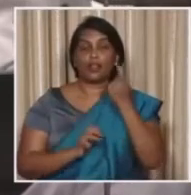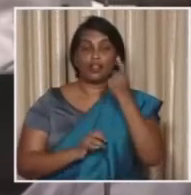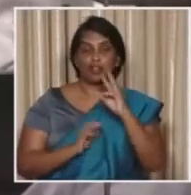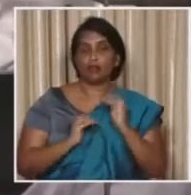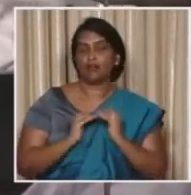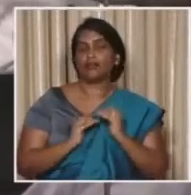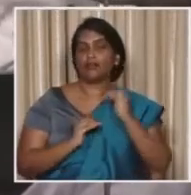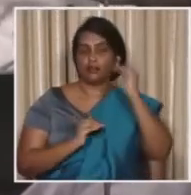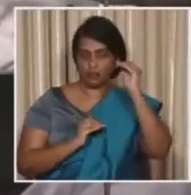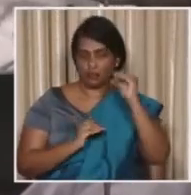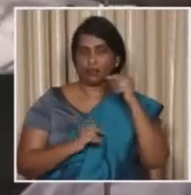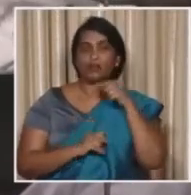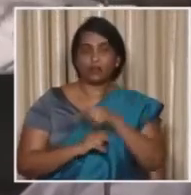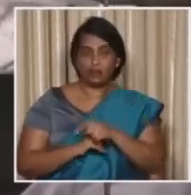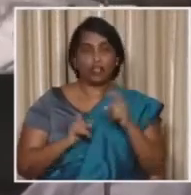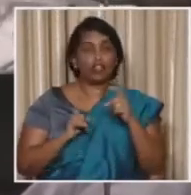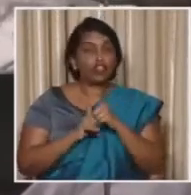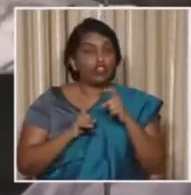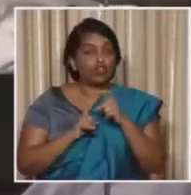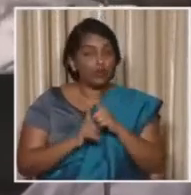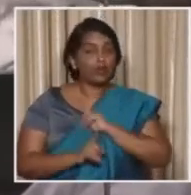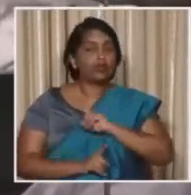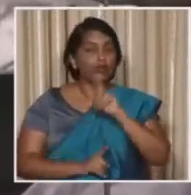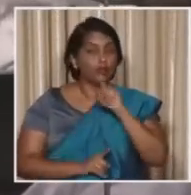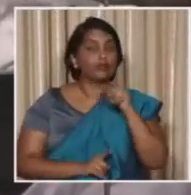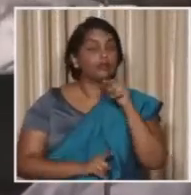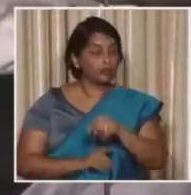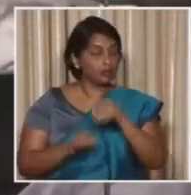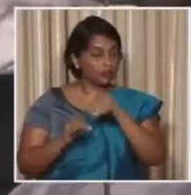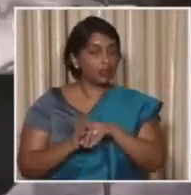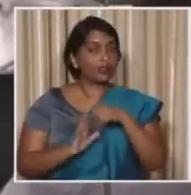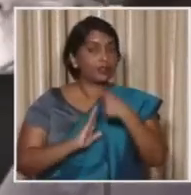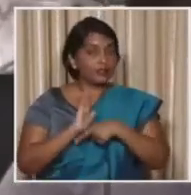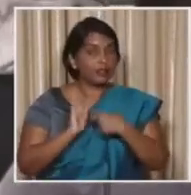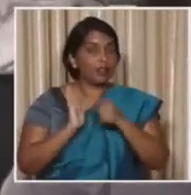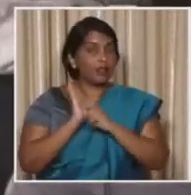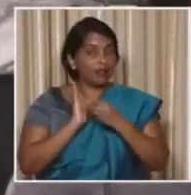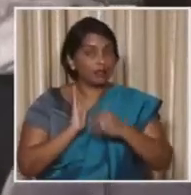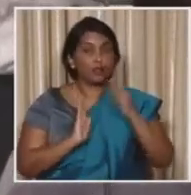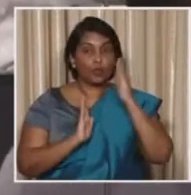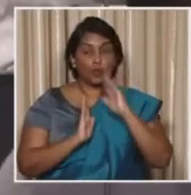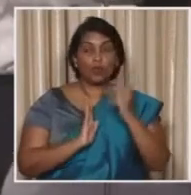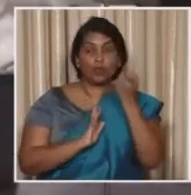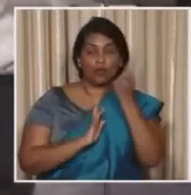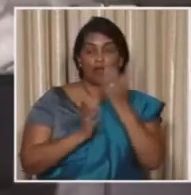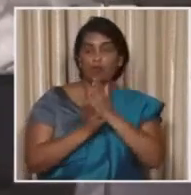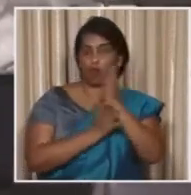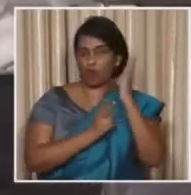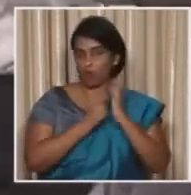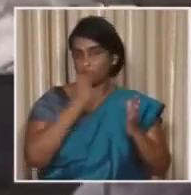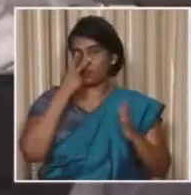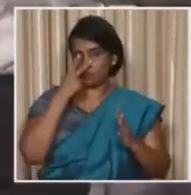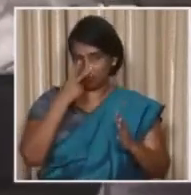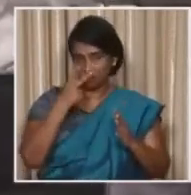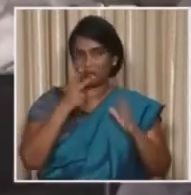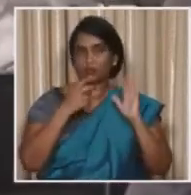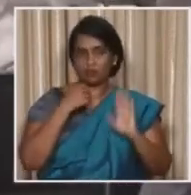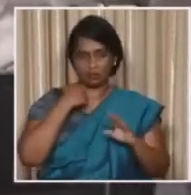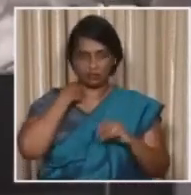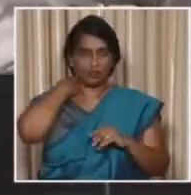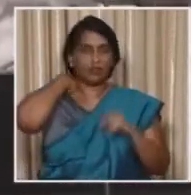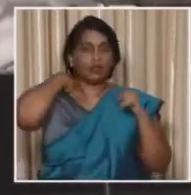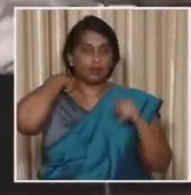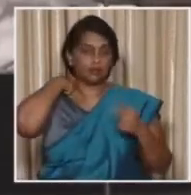වැඩි වෙලා තියෙනවා. මේ මම ඩොලර් වලින් කිව්වට මේක ඇතුලේ දේශීය ණය හා විදේශීය ණය කියන කොටස් දෙකම තියෙනවා. ගරු මූලාසුනාර